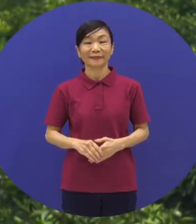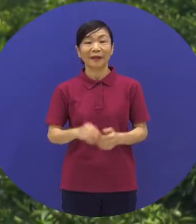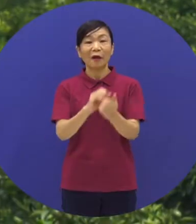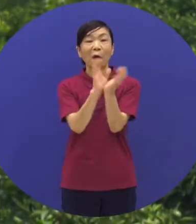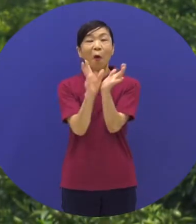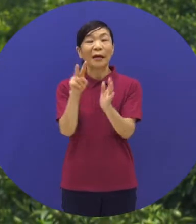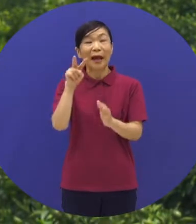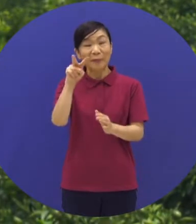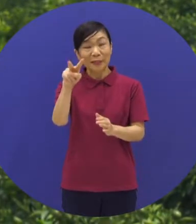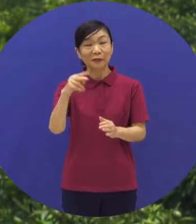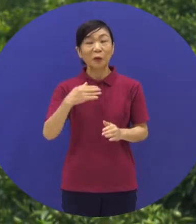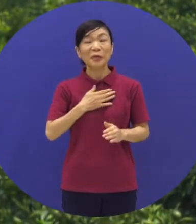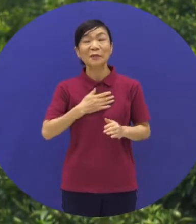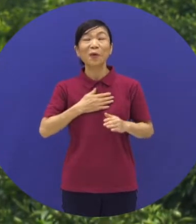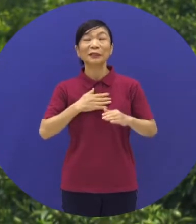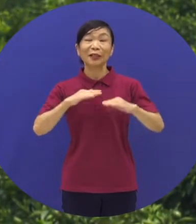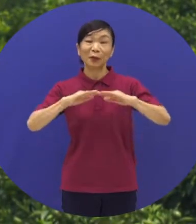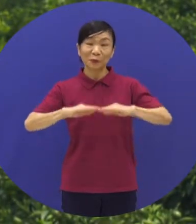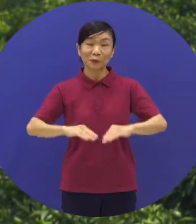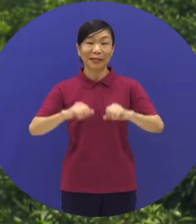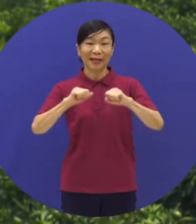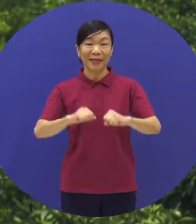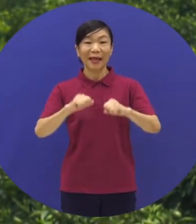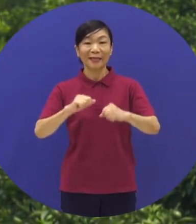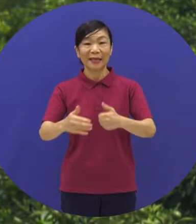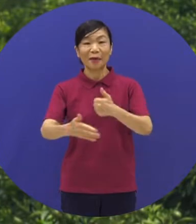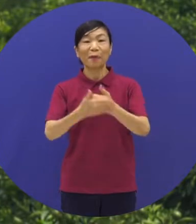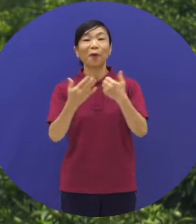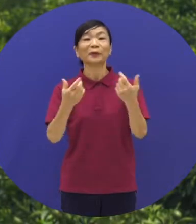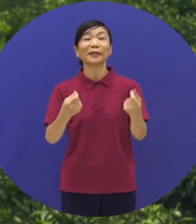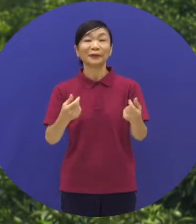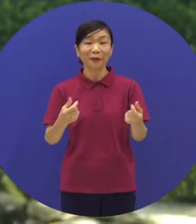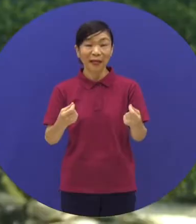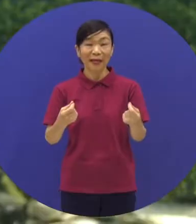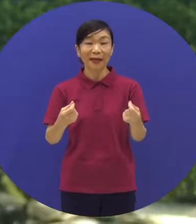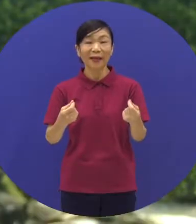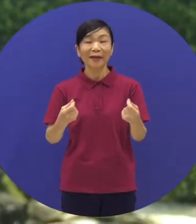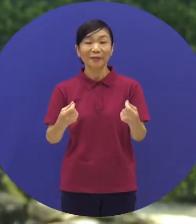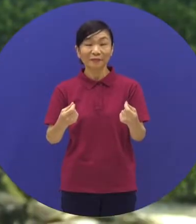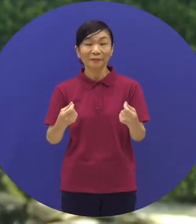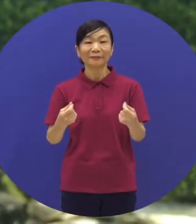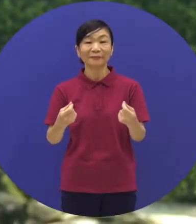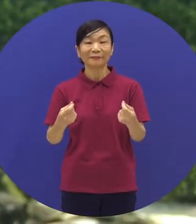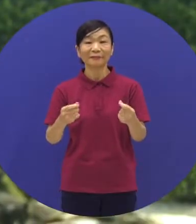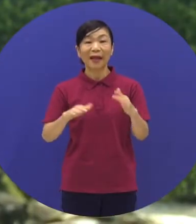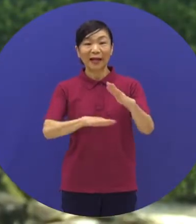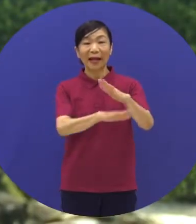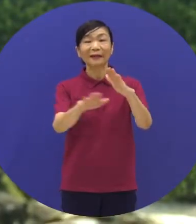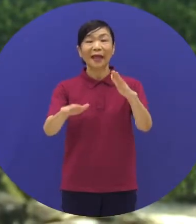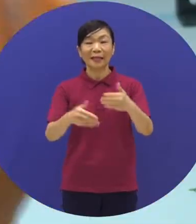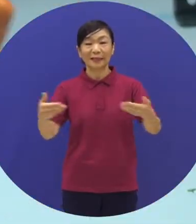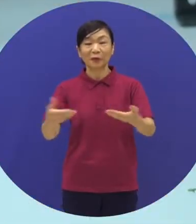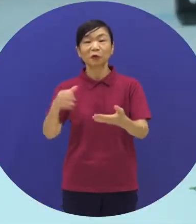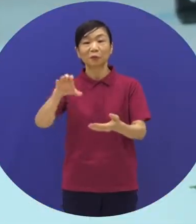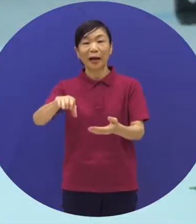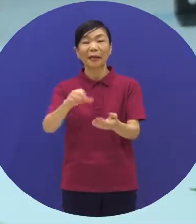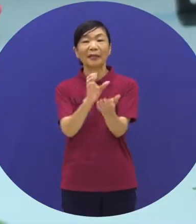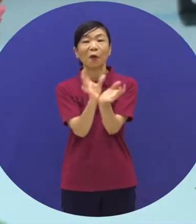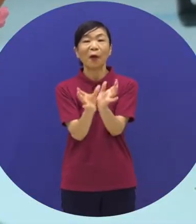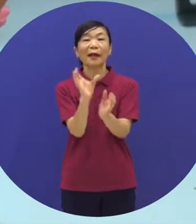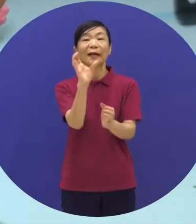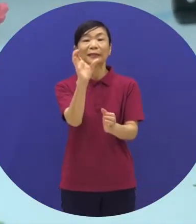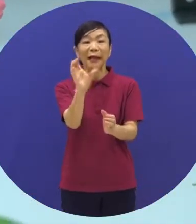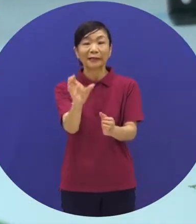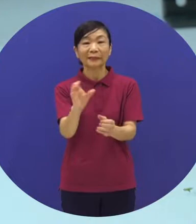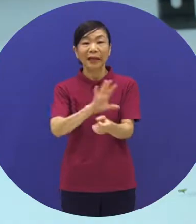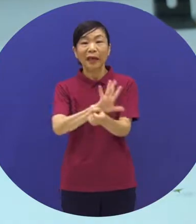お花を見ていると心が癒され元気な気持ちになれますよね。 そうですね、皆さんのご家庭や職場などに飾ってい